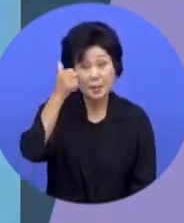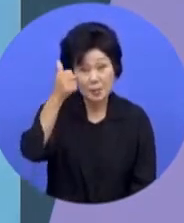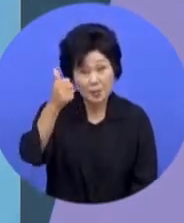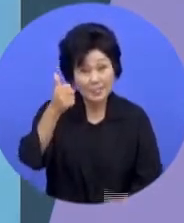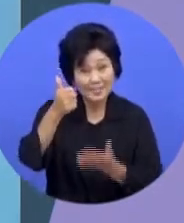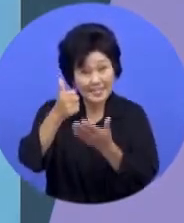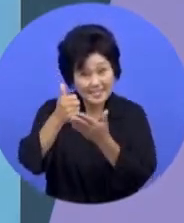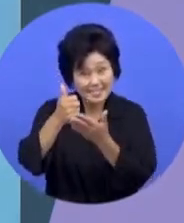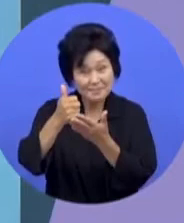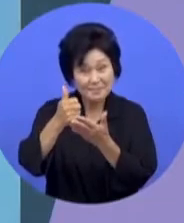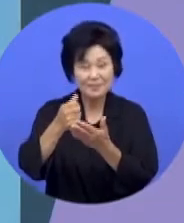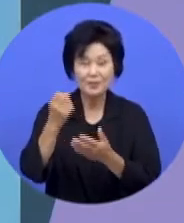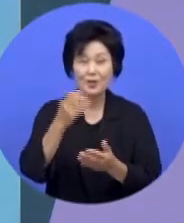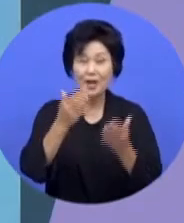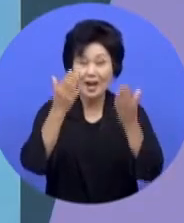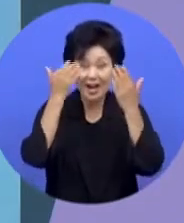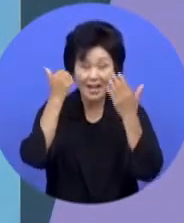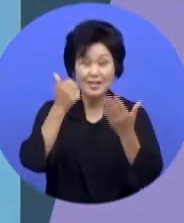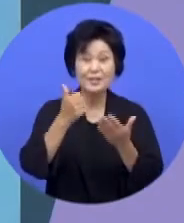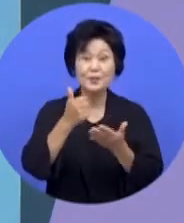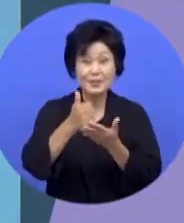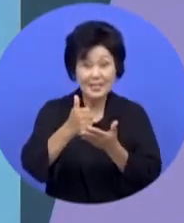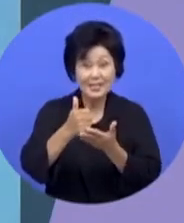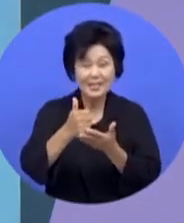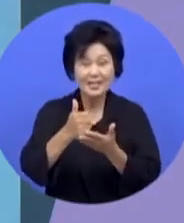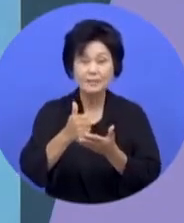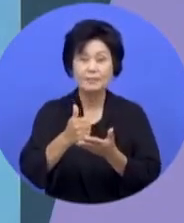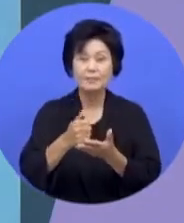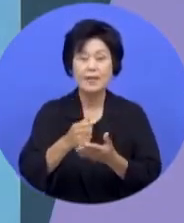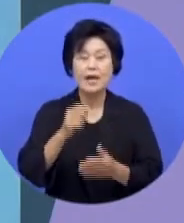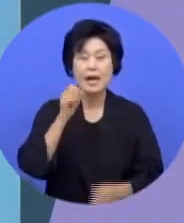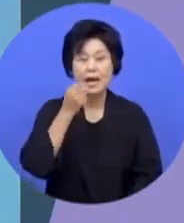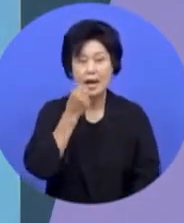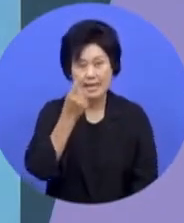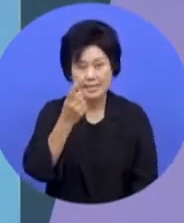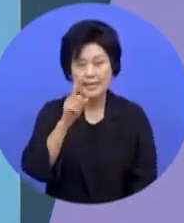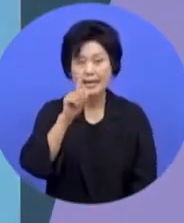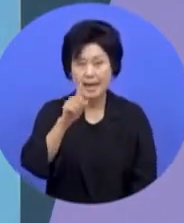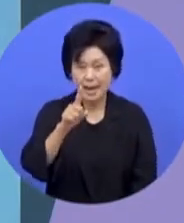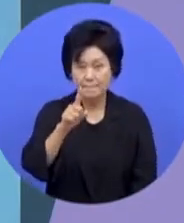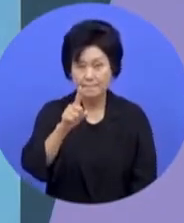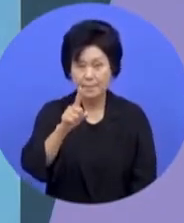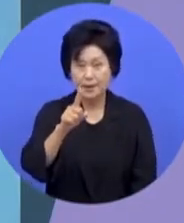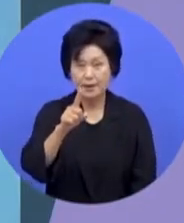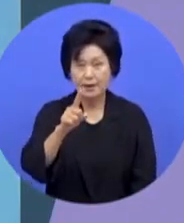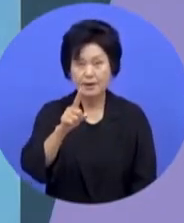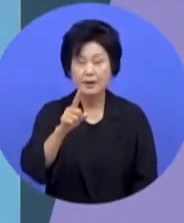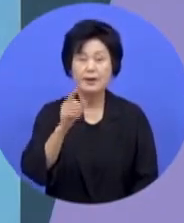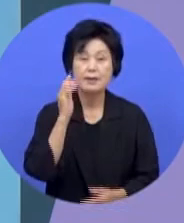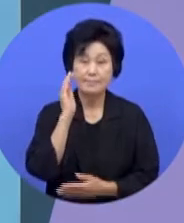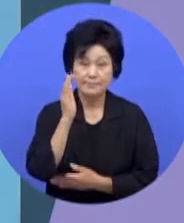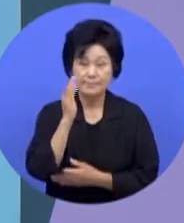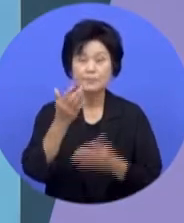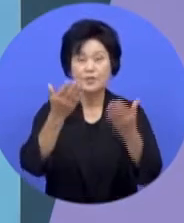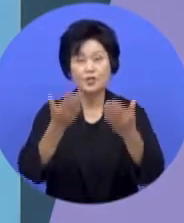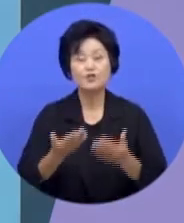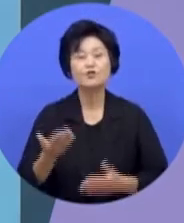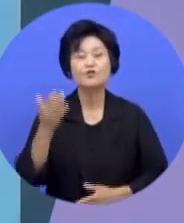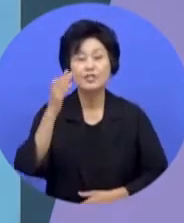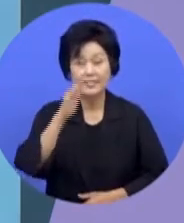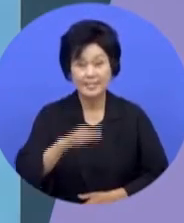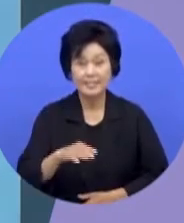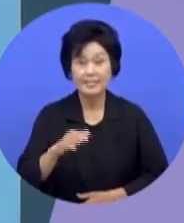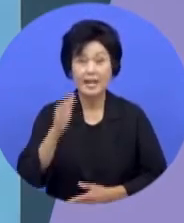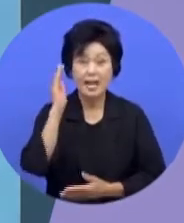선생님께서 학부모 이제 교육을 한 달에 한 번씩 해주시거든요. 저희가 모여서 그때 이제 말씀 중에 남은